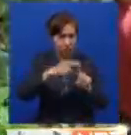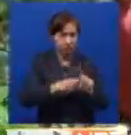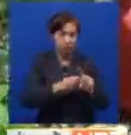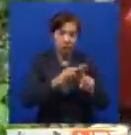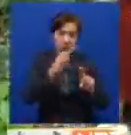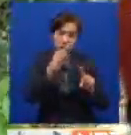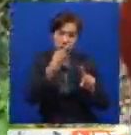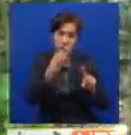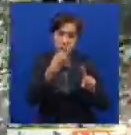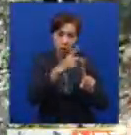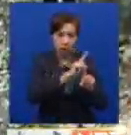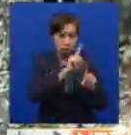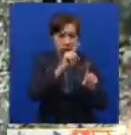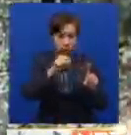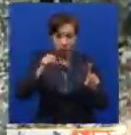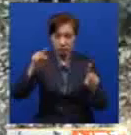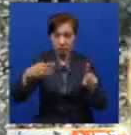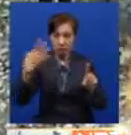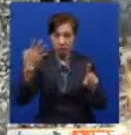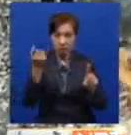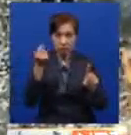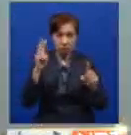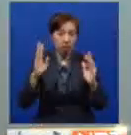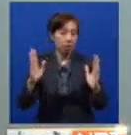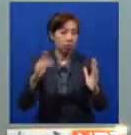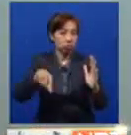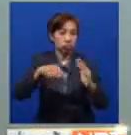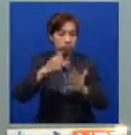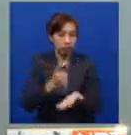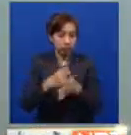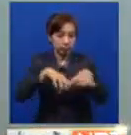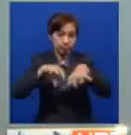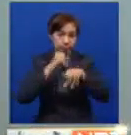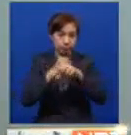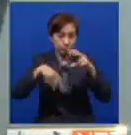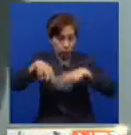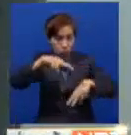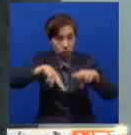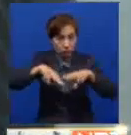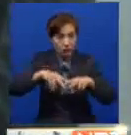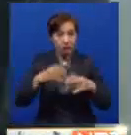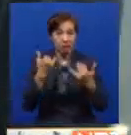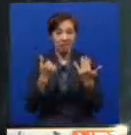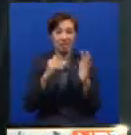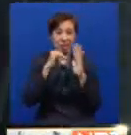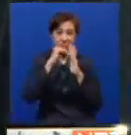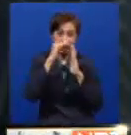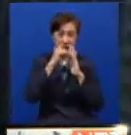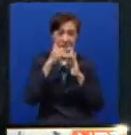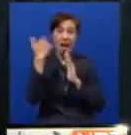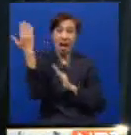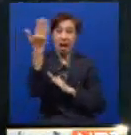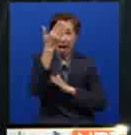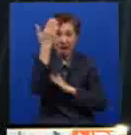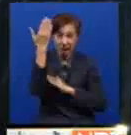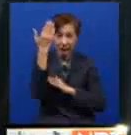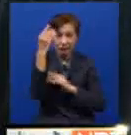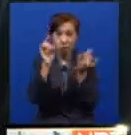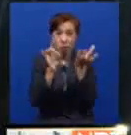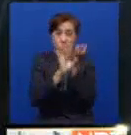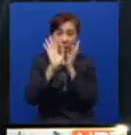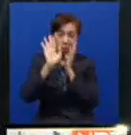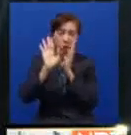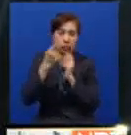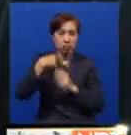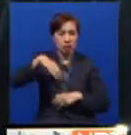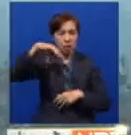พันธ์ถึง12เมษายนด้วยสำหรับสถานการณ์คุณภาพอากาศในพื้นที่ภาคเหนือเมื่อวานนี้นะคะทางกรมควบคุมม